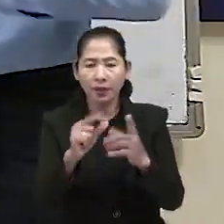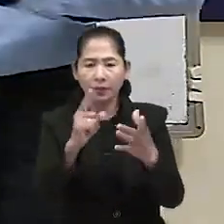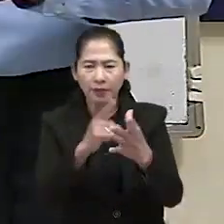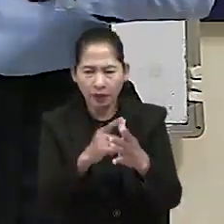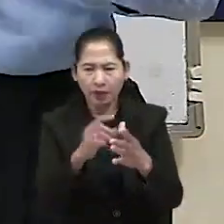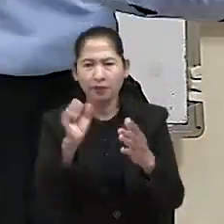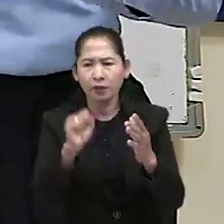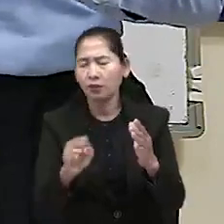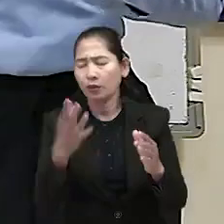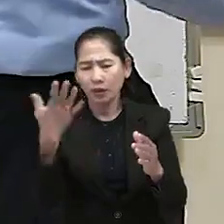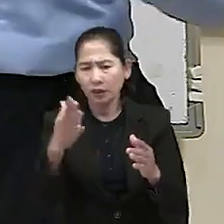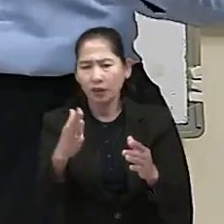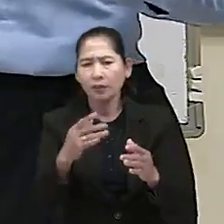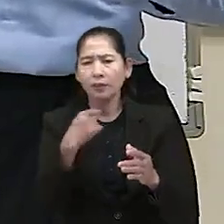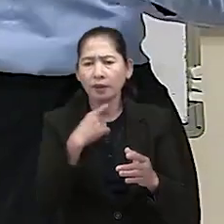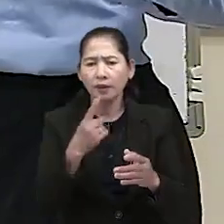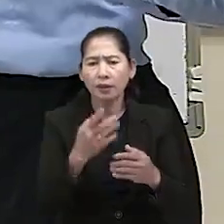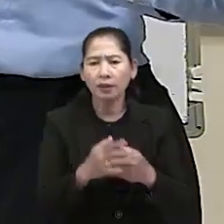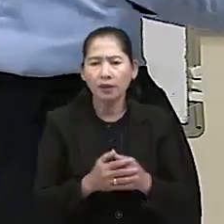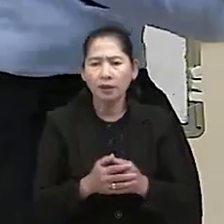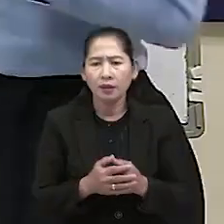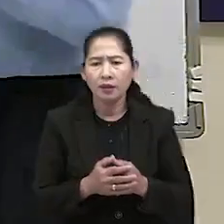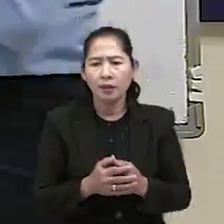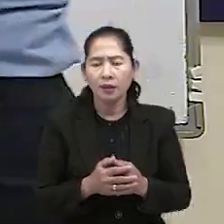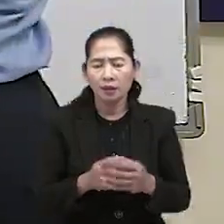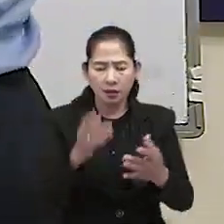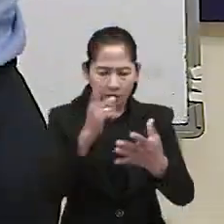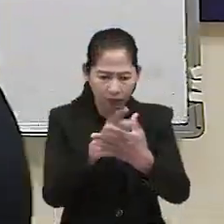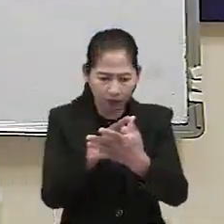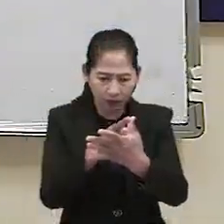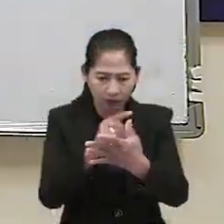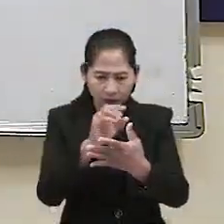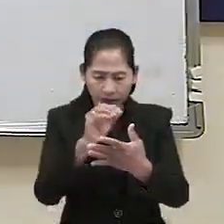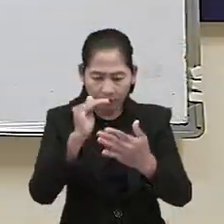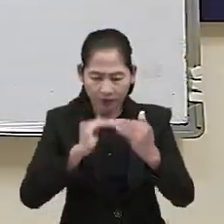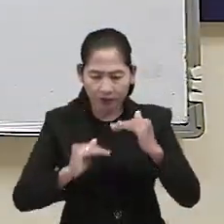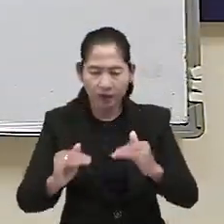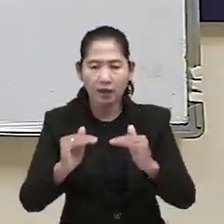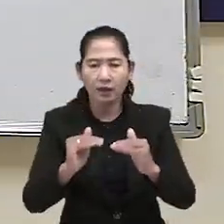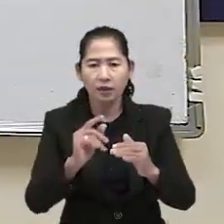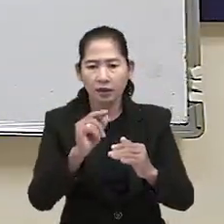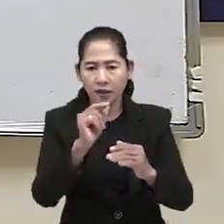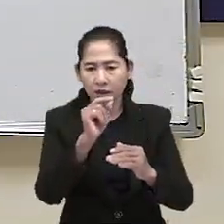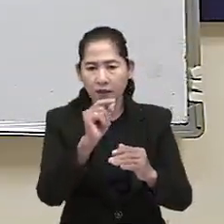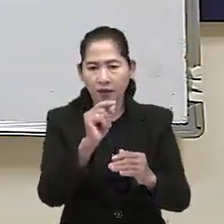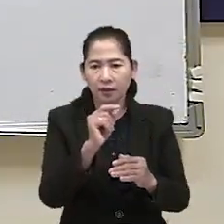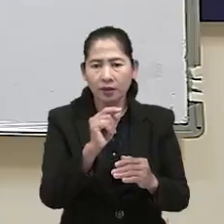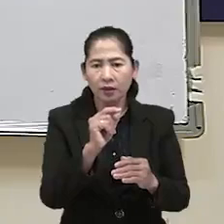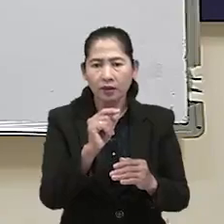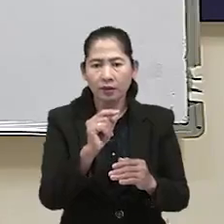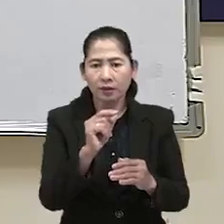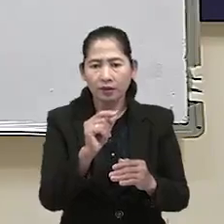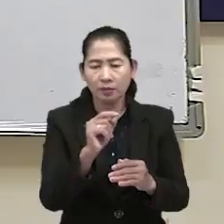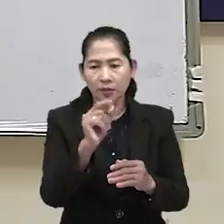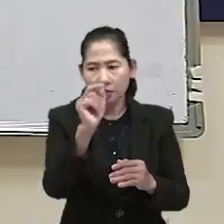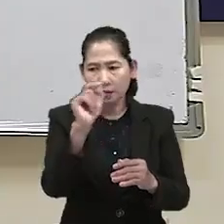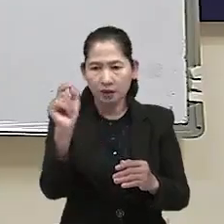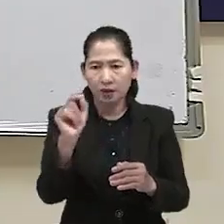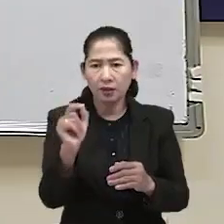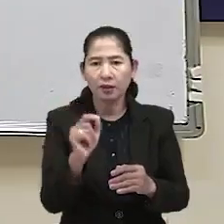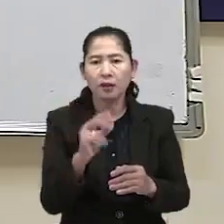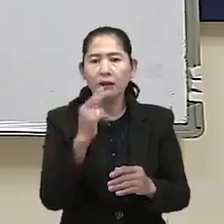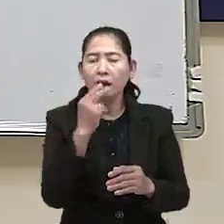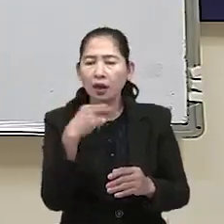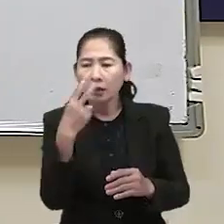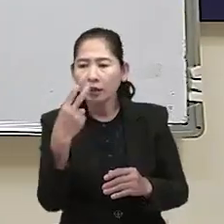ផ្ដើមតួសេចក្តីមិនបាច់ទេនេះគ្រូប្រាប់កូនញឹកឯងមែនទេក្នុងផ្ដើមសេចក្តីបើសិននេះជាបន្តចាកូនអត់ស្អីអធិប្បាយពីលើអញ្ចឹងណាកូនដ